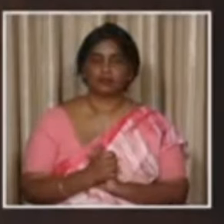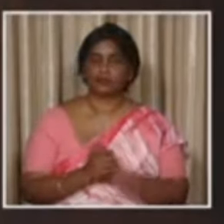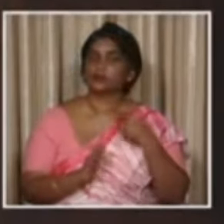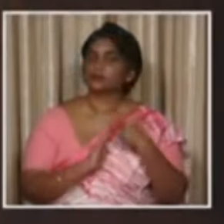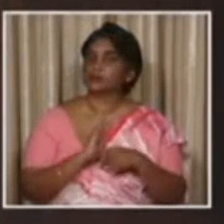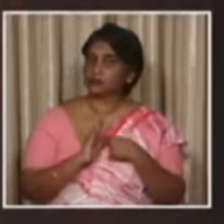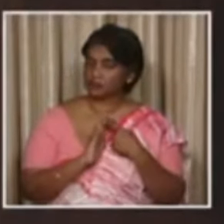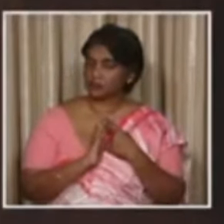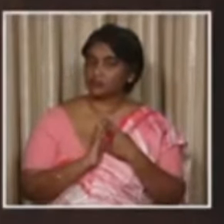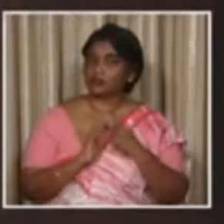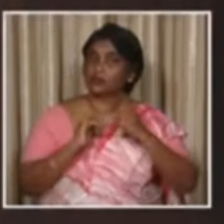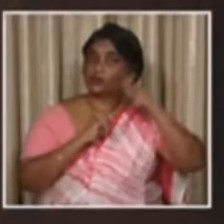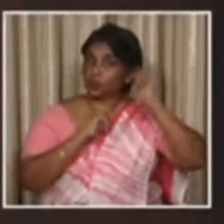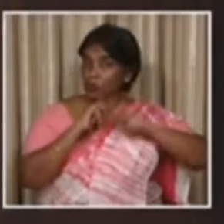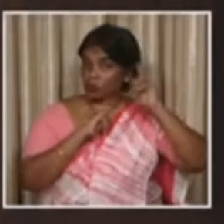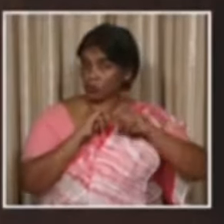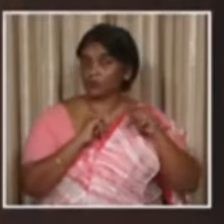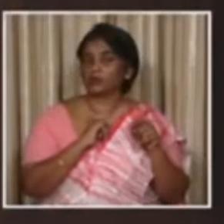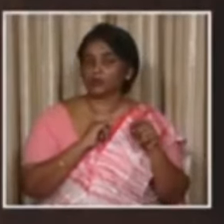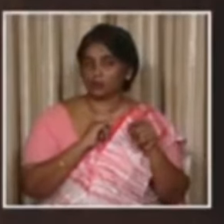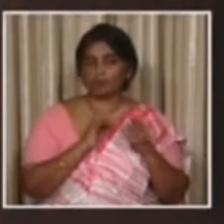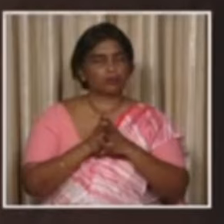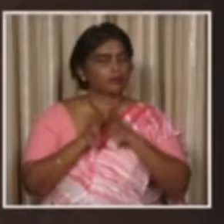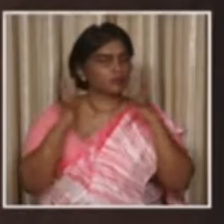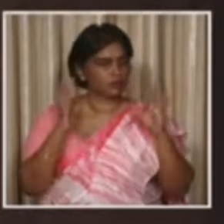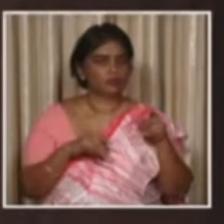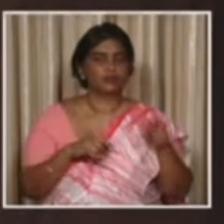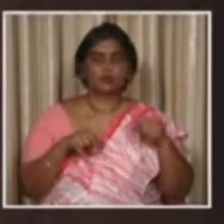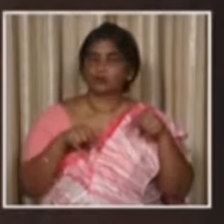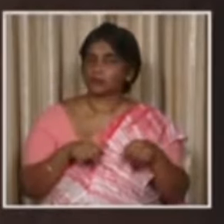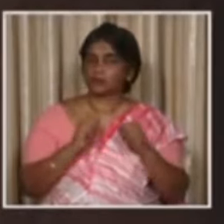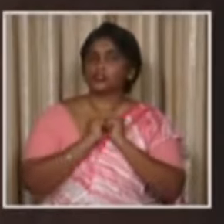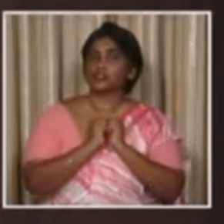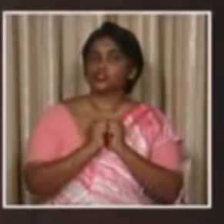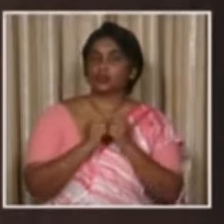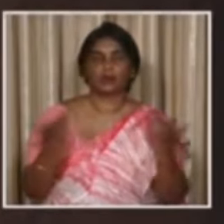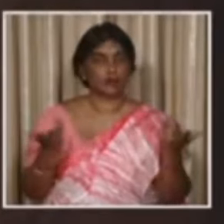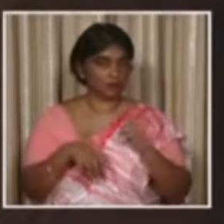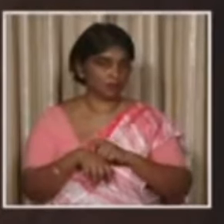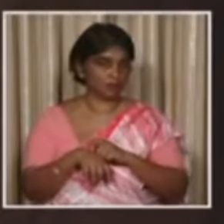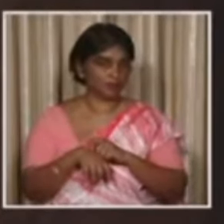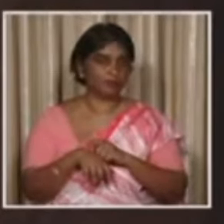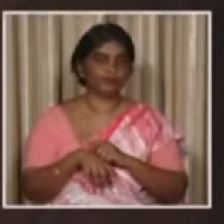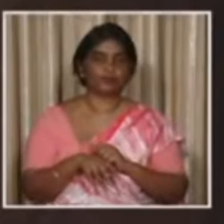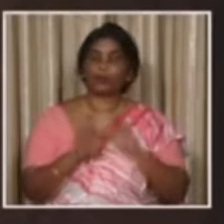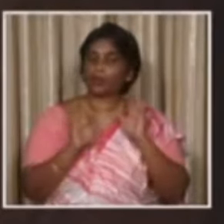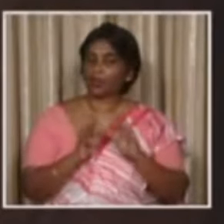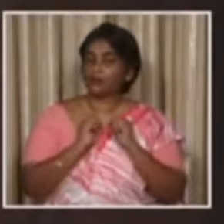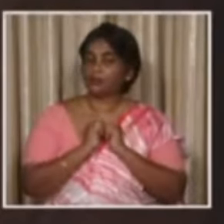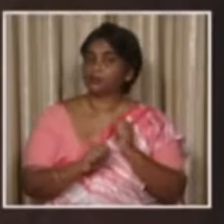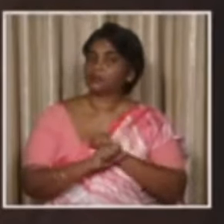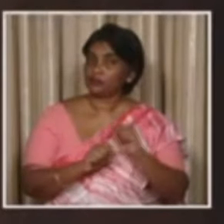රටේ උපායධාරීන් විශාල සංඛ්‍යාවකට අද රැකී රක්ෂා නැති වෙලාව. හැබැයි රැකී රක්ෂා